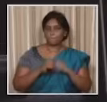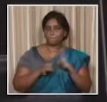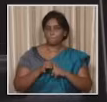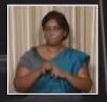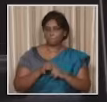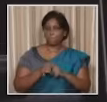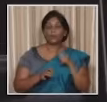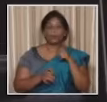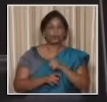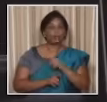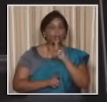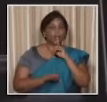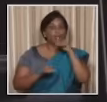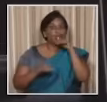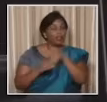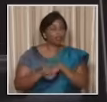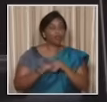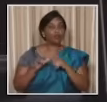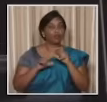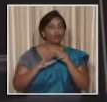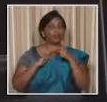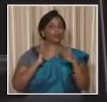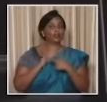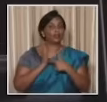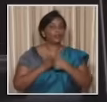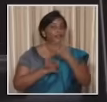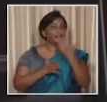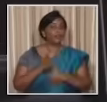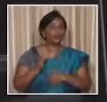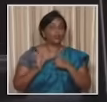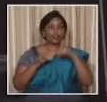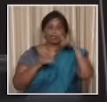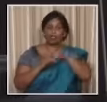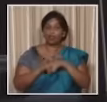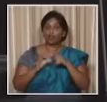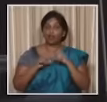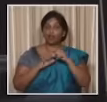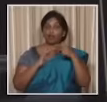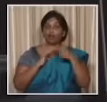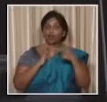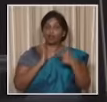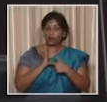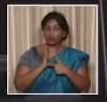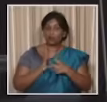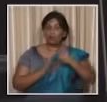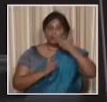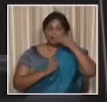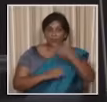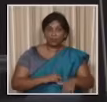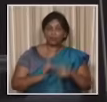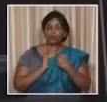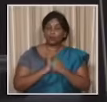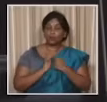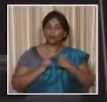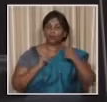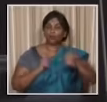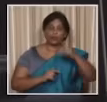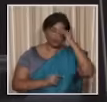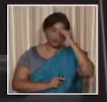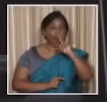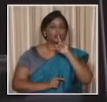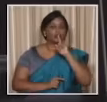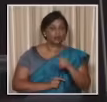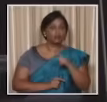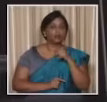තියෙනවා මේ කියන්නේ අභ්‍යන්තර විගණන වාර්තාවක් මේ අභ්‍යන්තර විගණන වාර්තාව හදපු එකේ සුසුකම් තමයි ගරු විපක්ෂනායකතුමයි